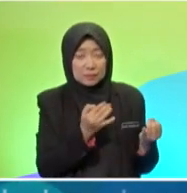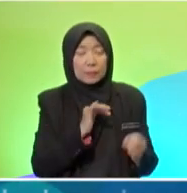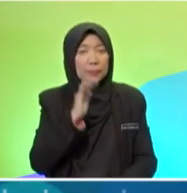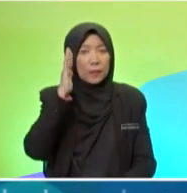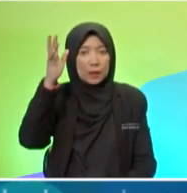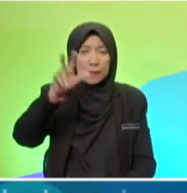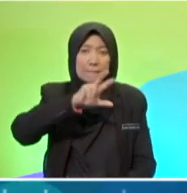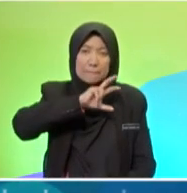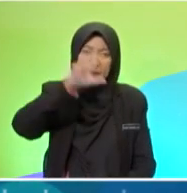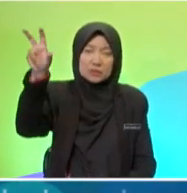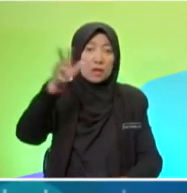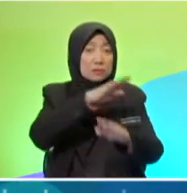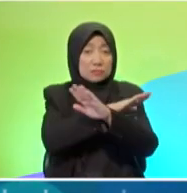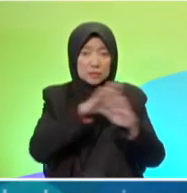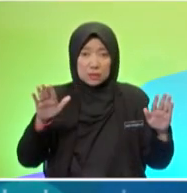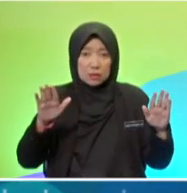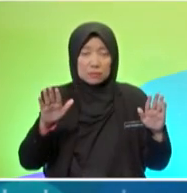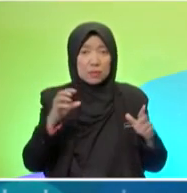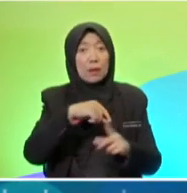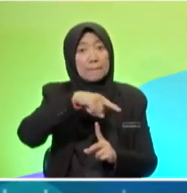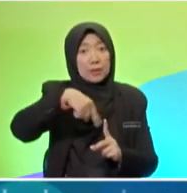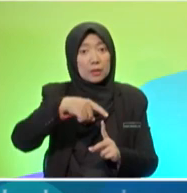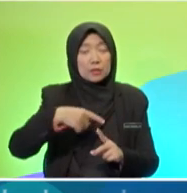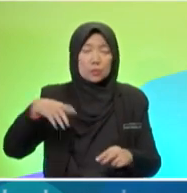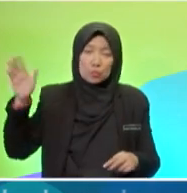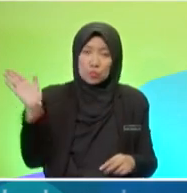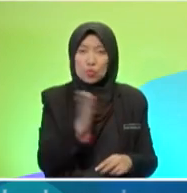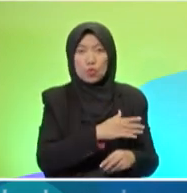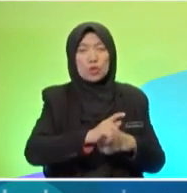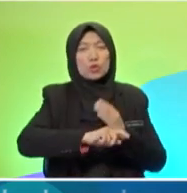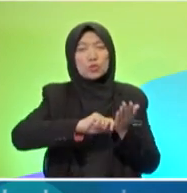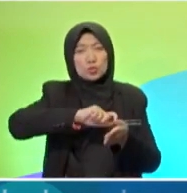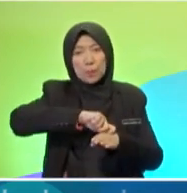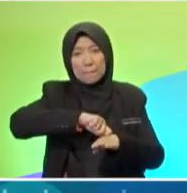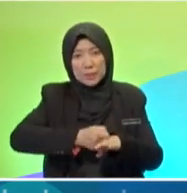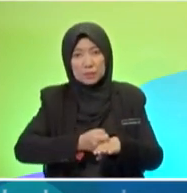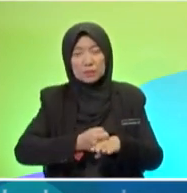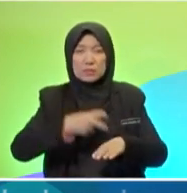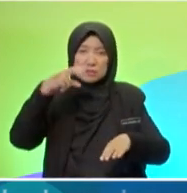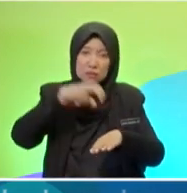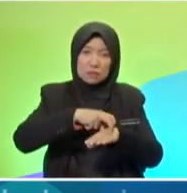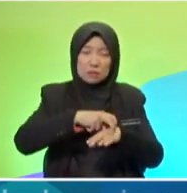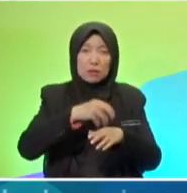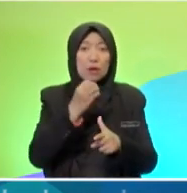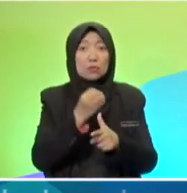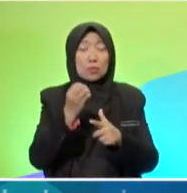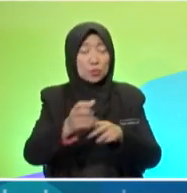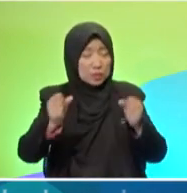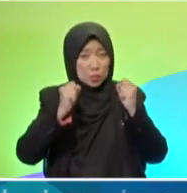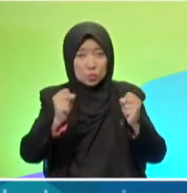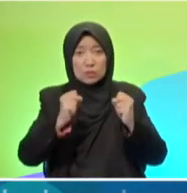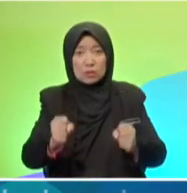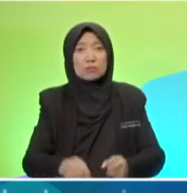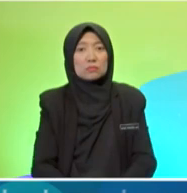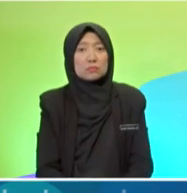menjauhi berkata tidak apabila dipukul dicubi di gigi atau diguncang huh